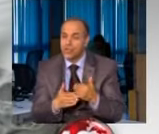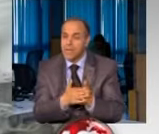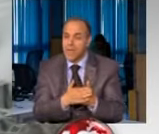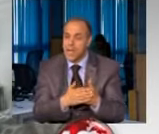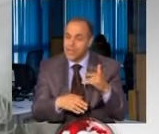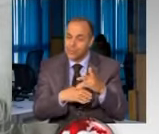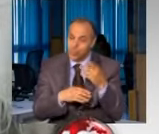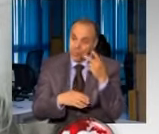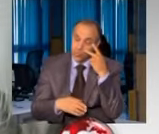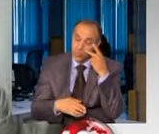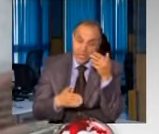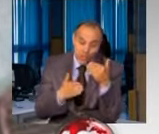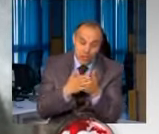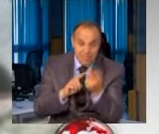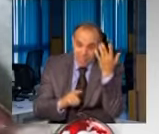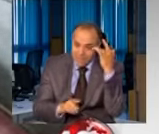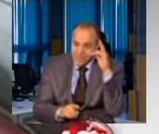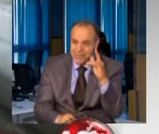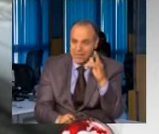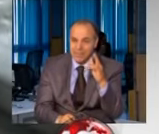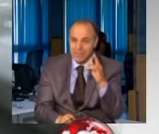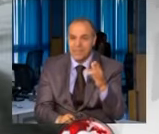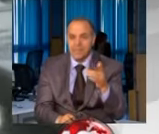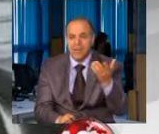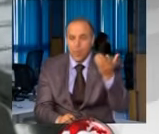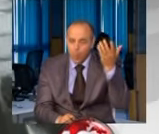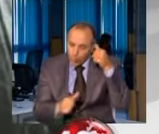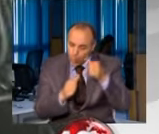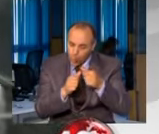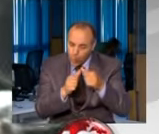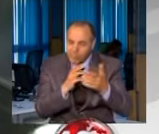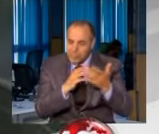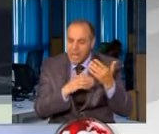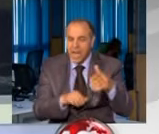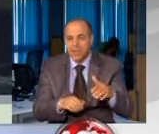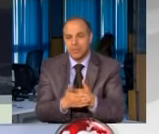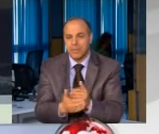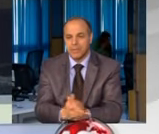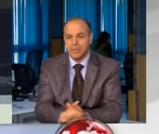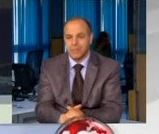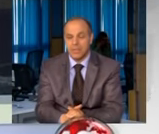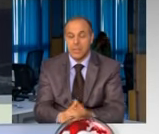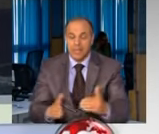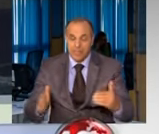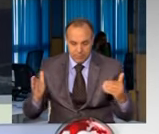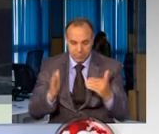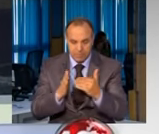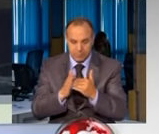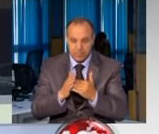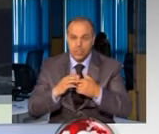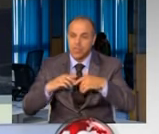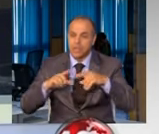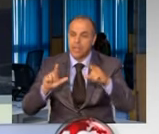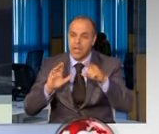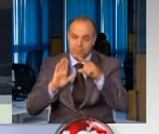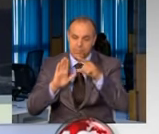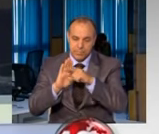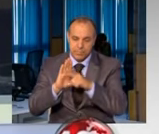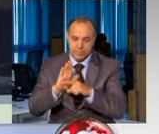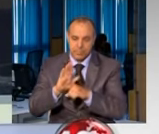أثرت المشهد الجربي وتختزل صورة الجزيرة. بهذا نصل إلى ختام النشرة، وهذا